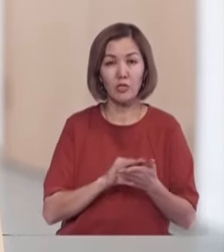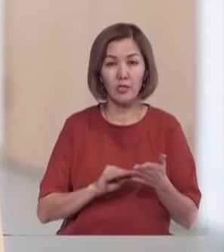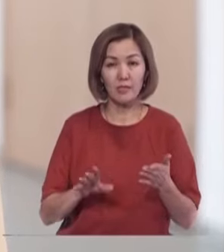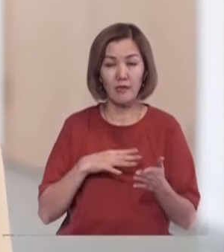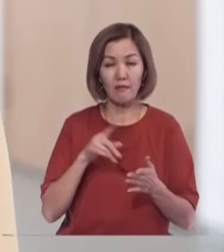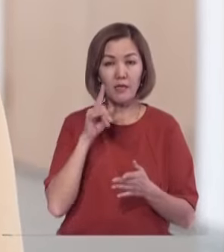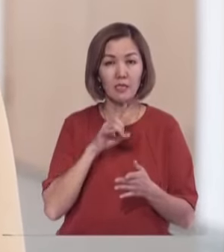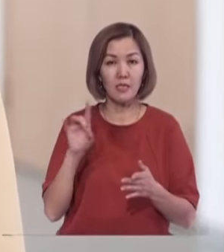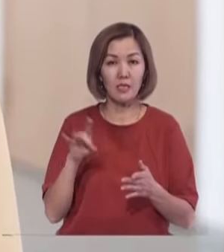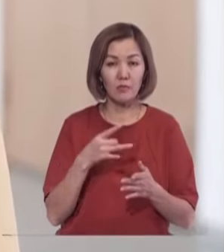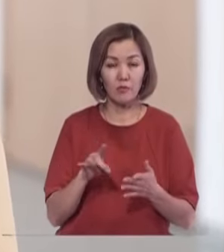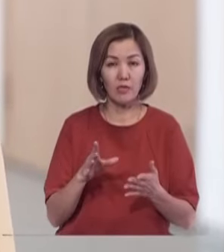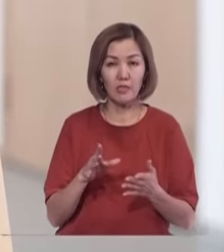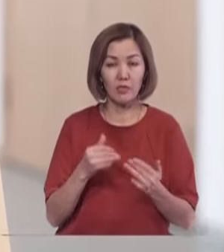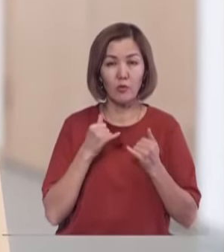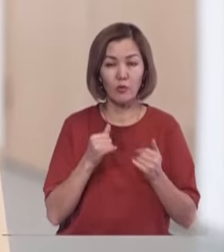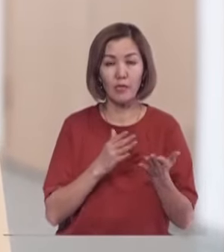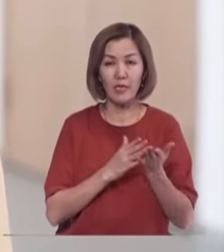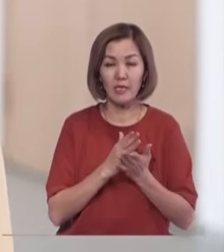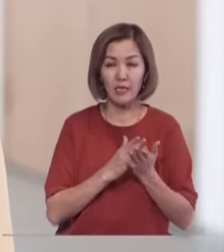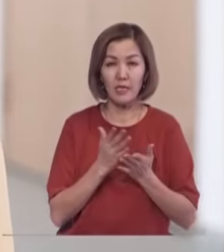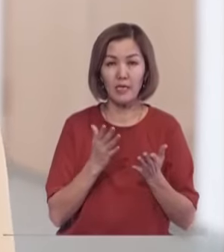Қазақстан Республикасының құрметті ардагері,